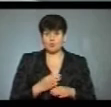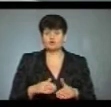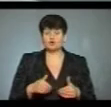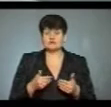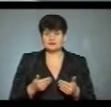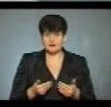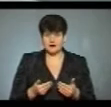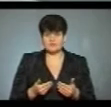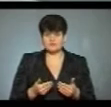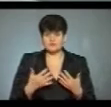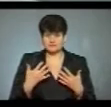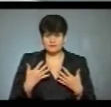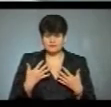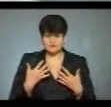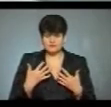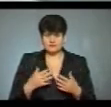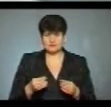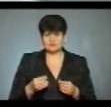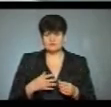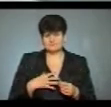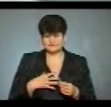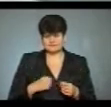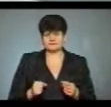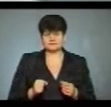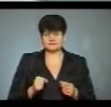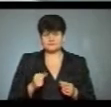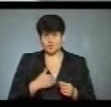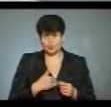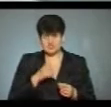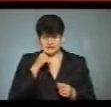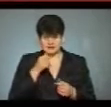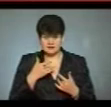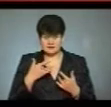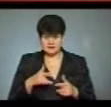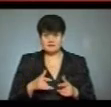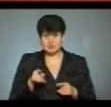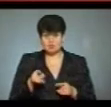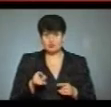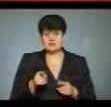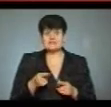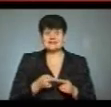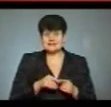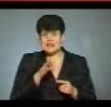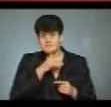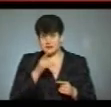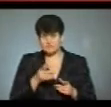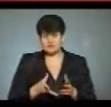ну от так ми вже оскомину цей працівник набив, захоче позбутися його взавтра ж, він йому за цей період попередження виплачує